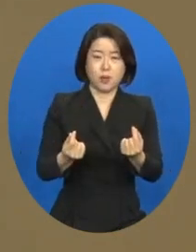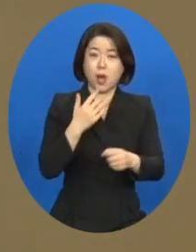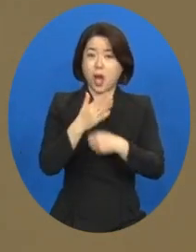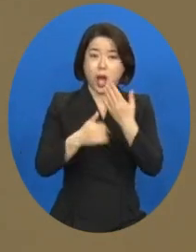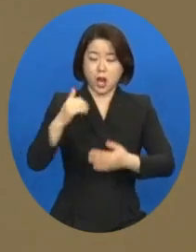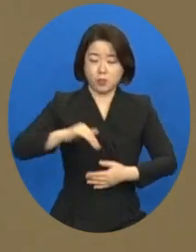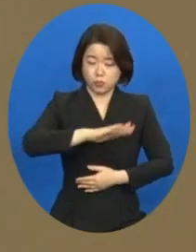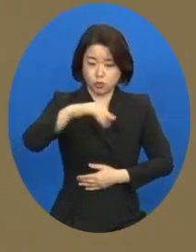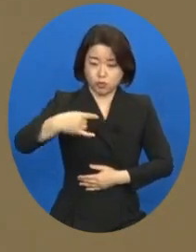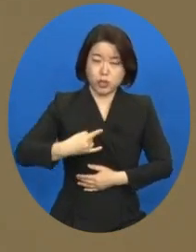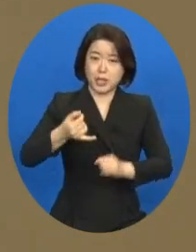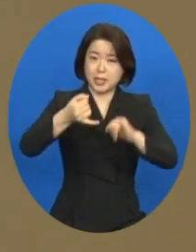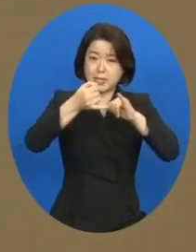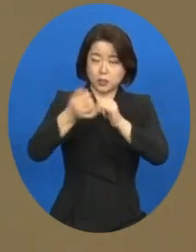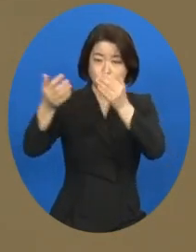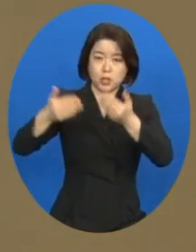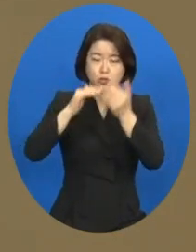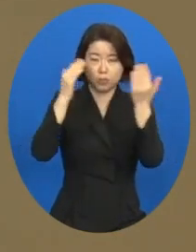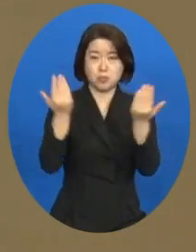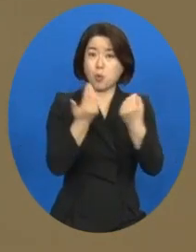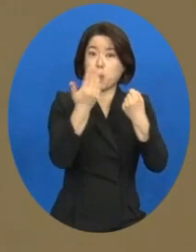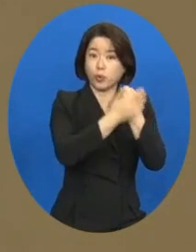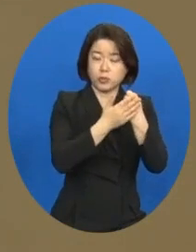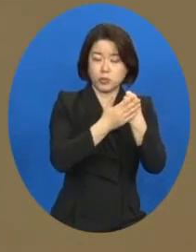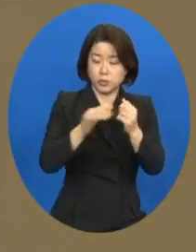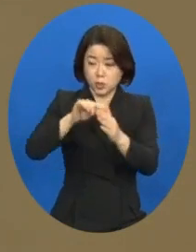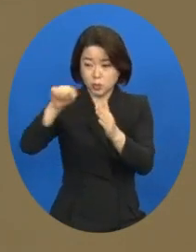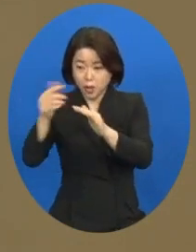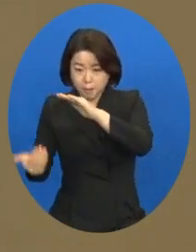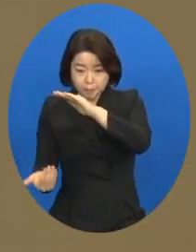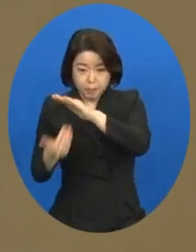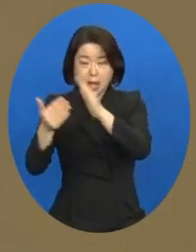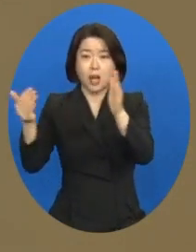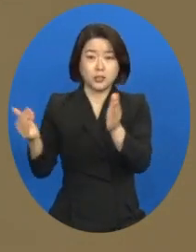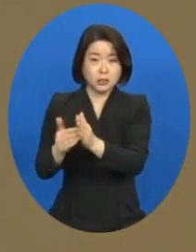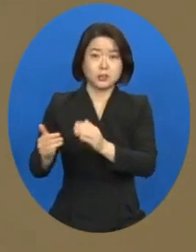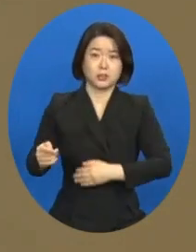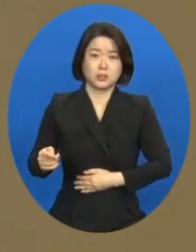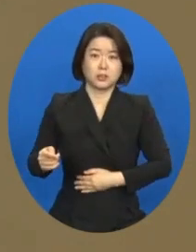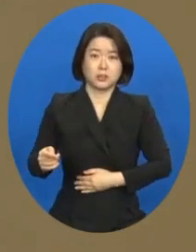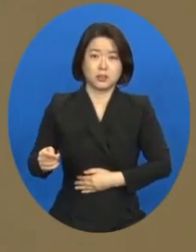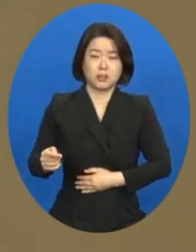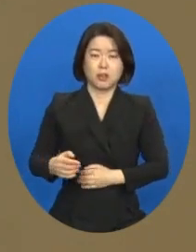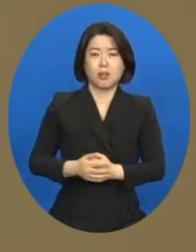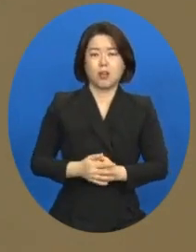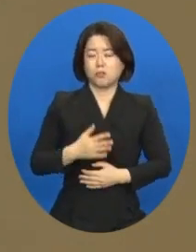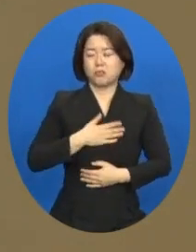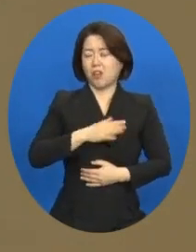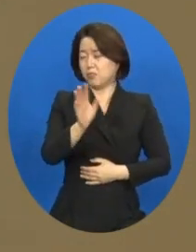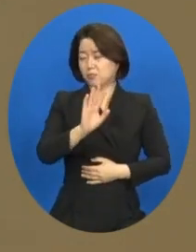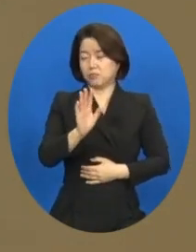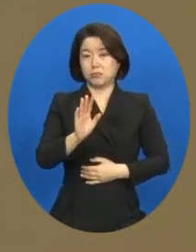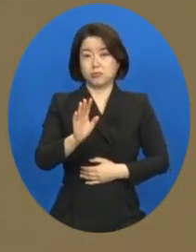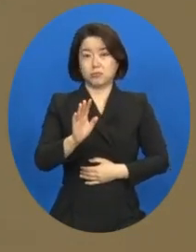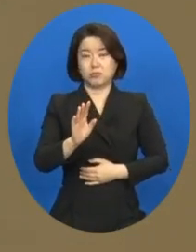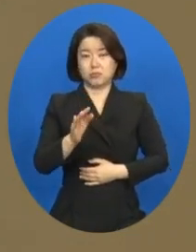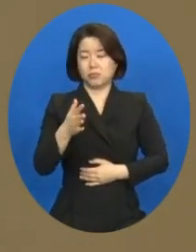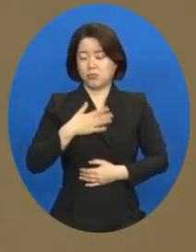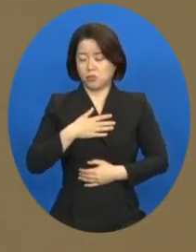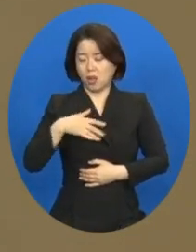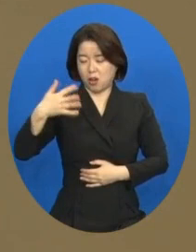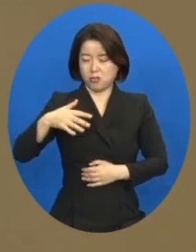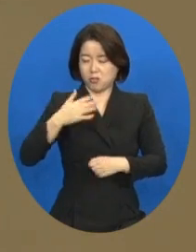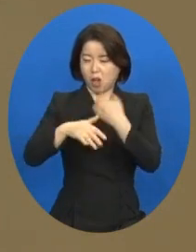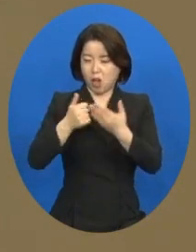하나님이 우리에게 약속하신 모든 은혜는 우리 가운데 다 이루어졌어요. 아유, 난 아닌데요. 나는